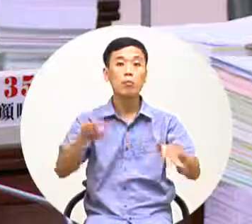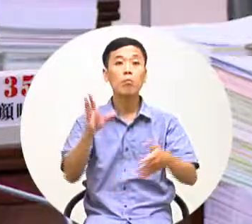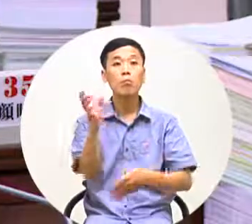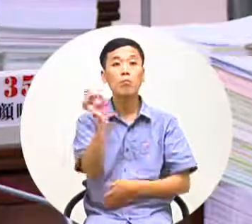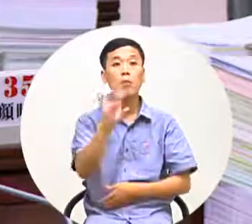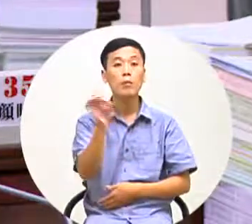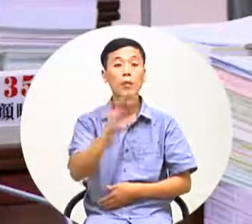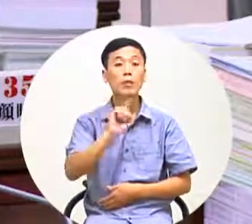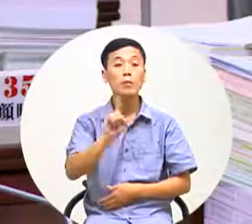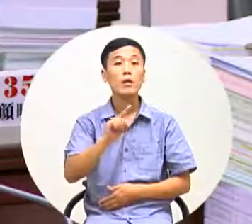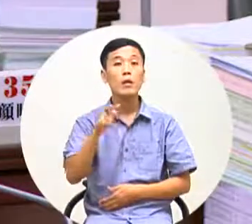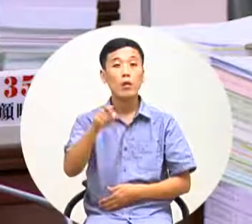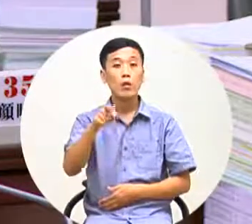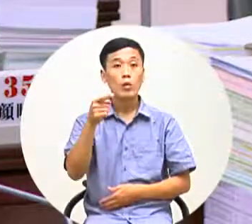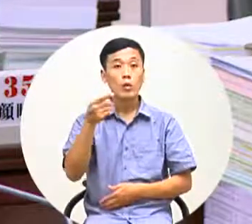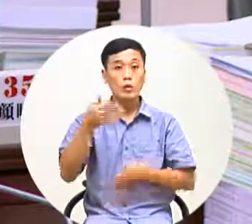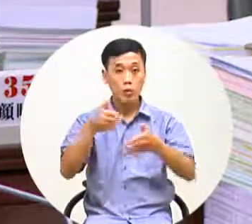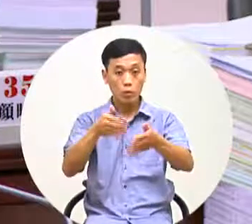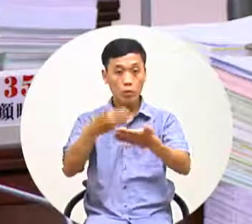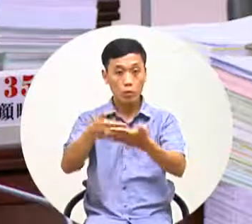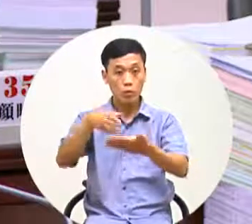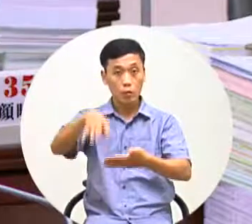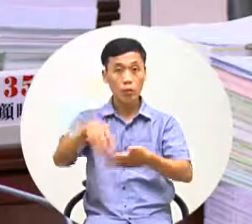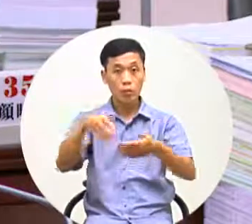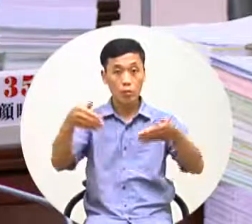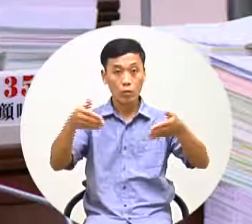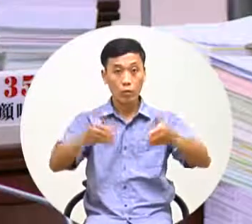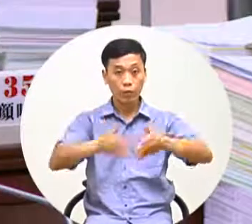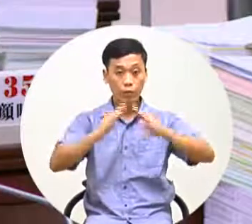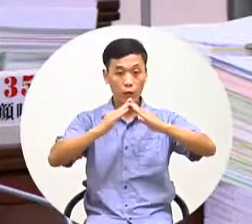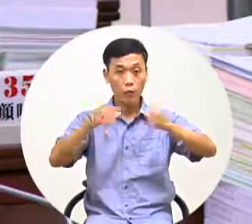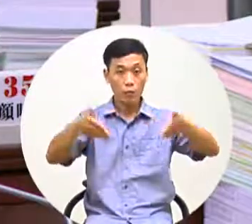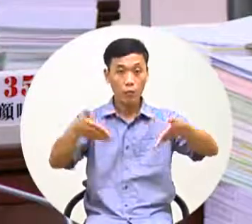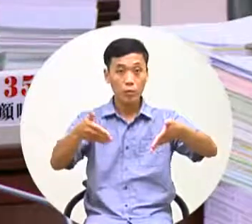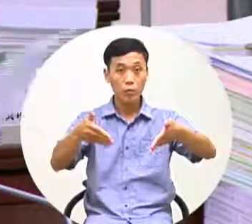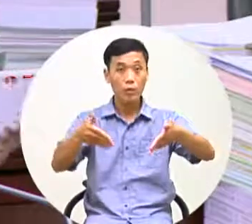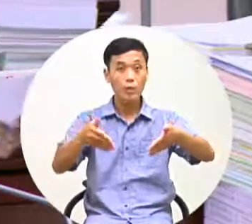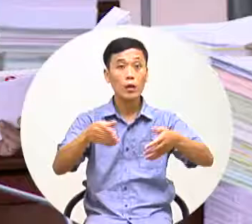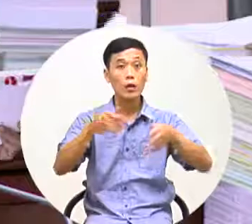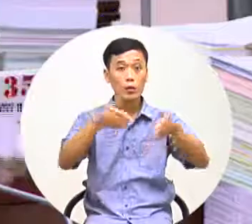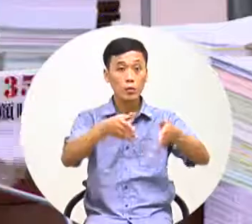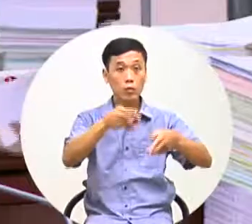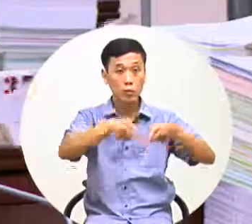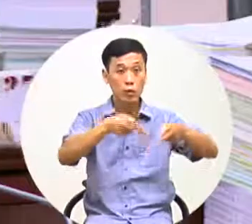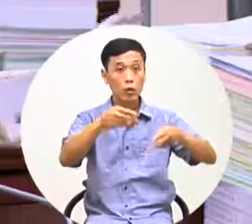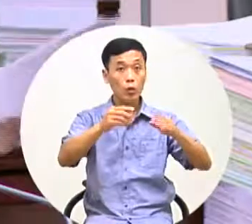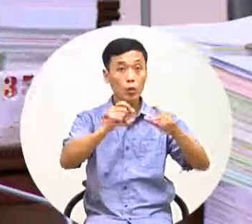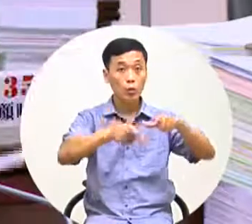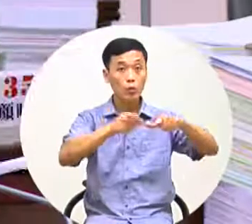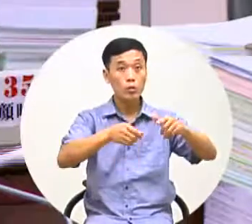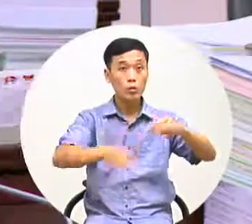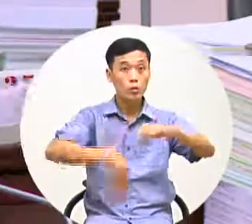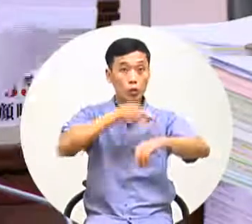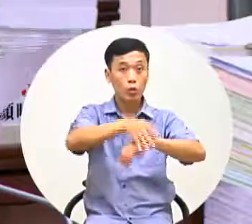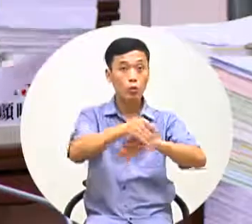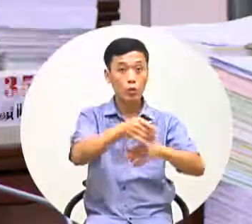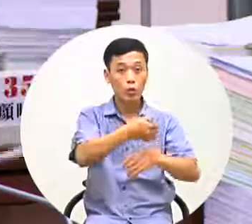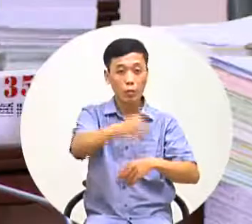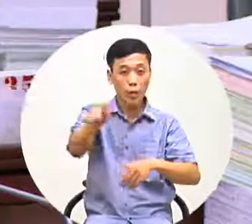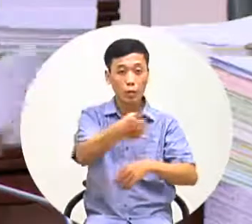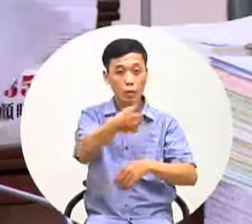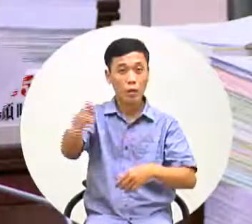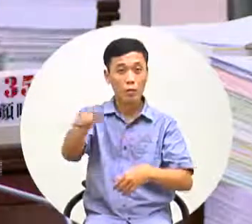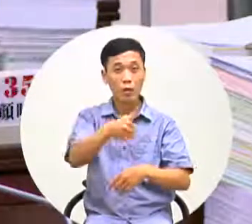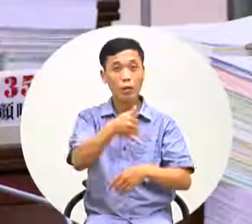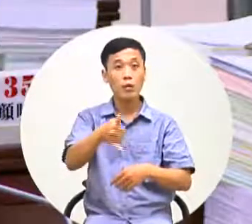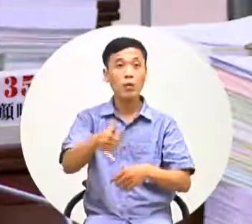商投资这个开发公司啊，都在那边建房子，因为招来招去嘛，刚人家招来招去，今天我哪个